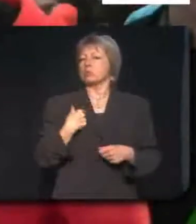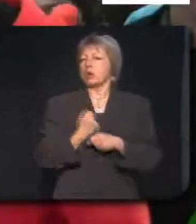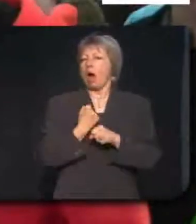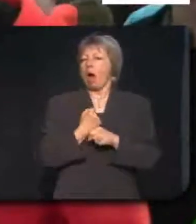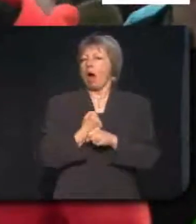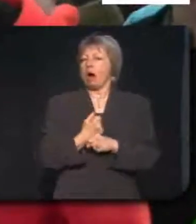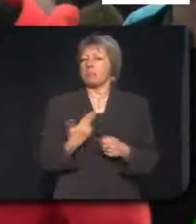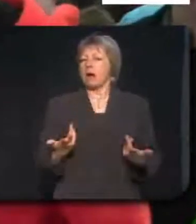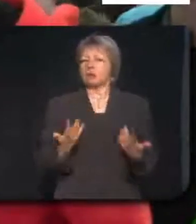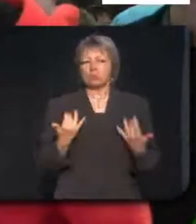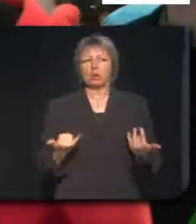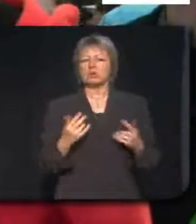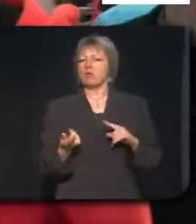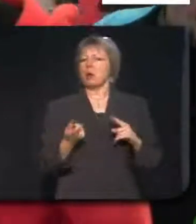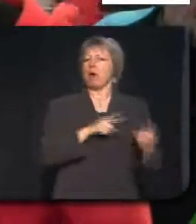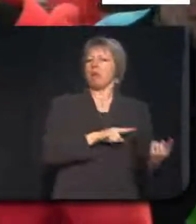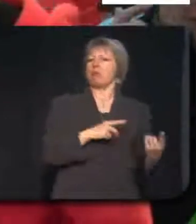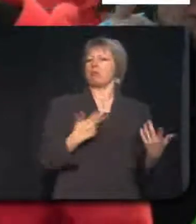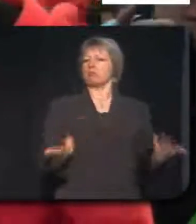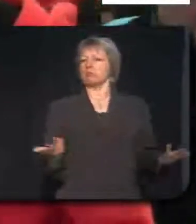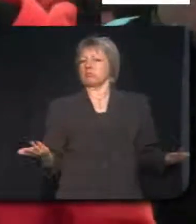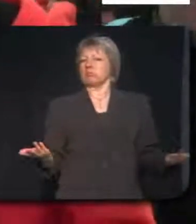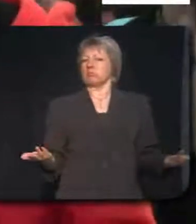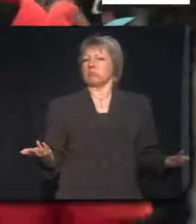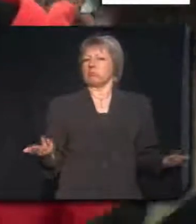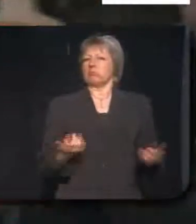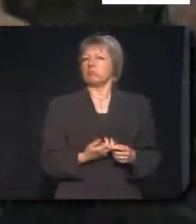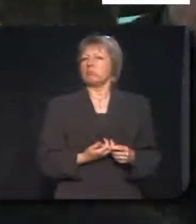sind nicht das ist kein gehorantrag